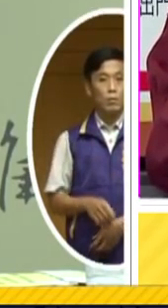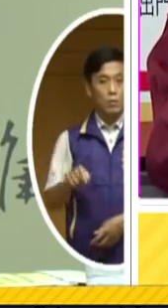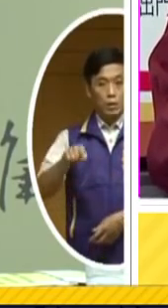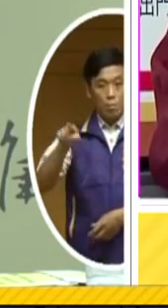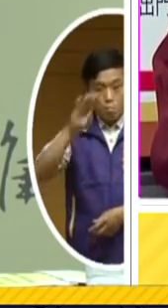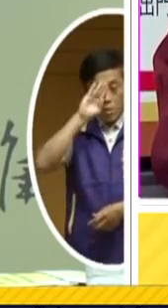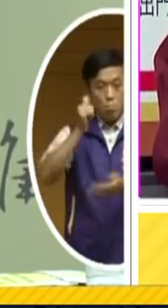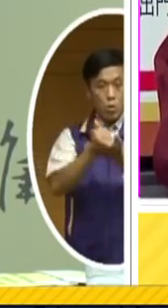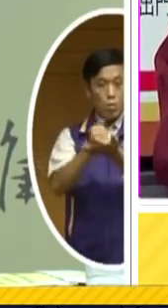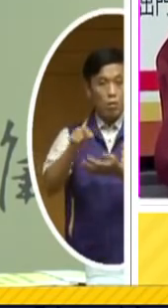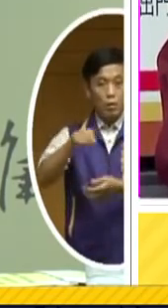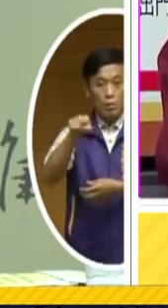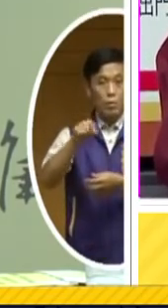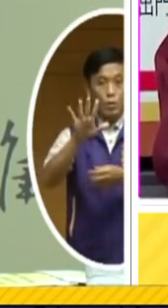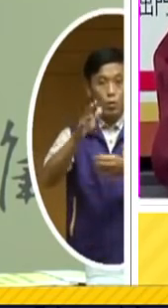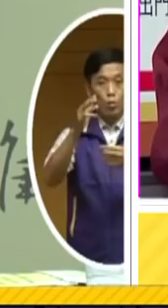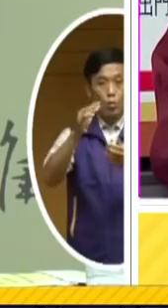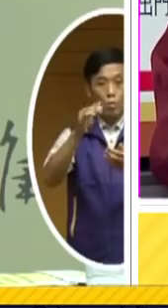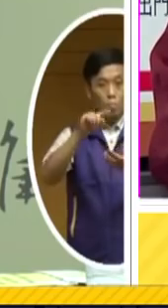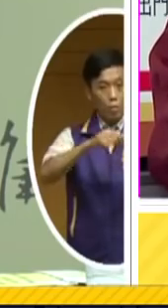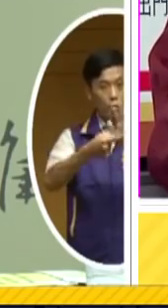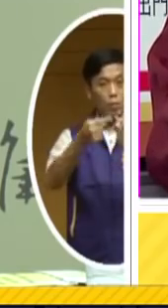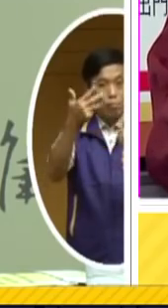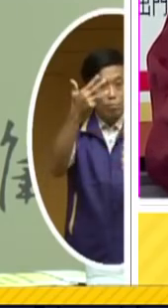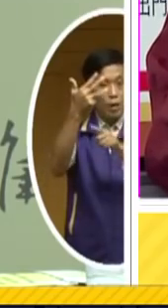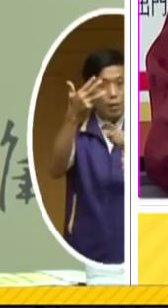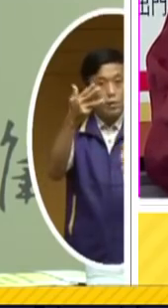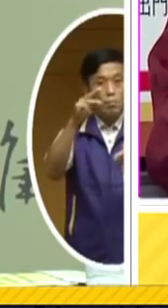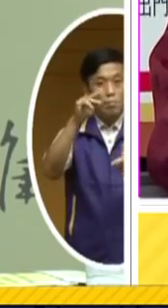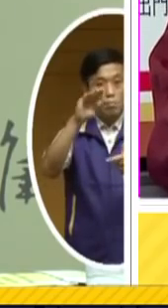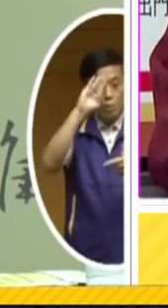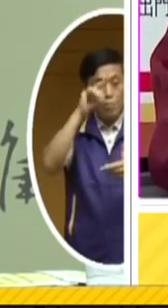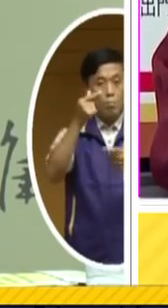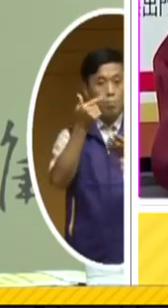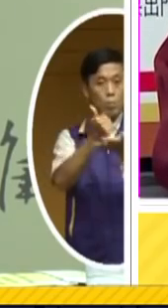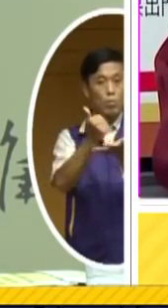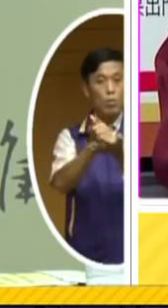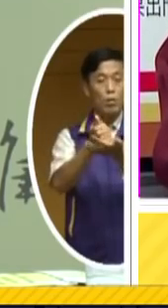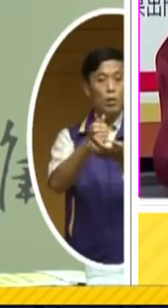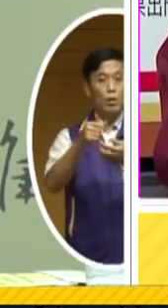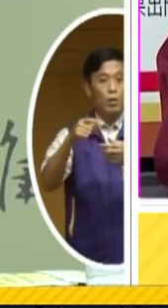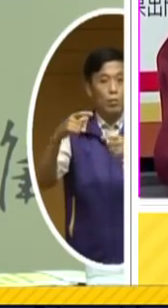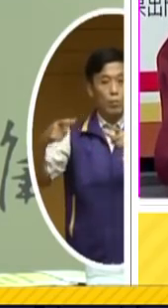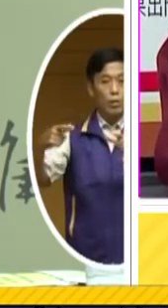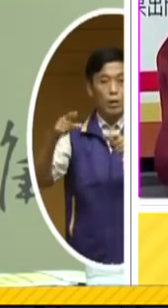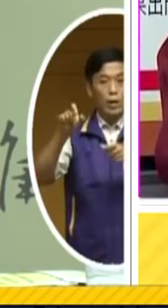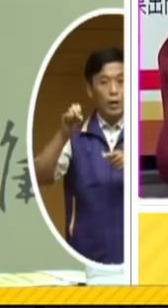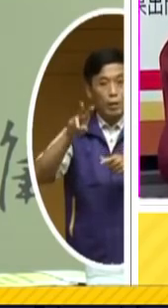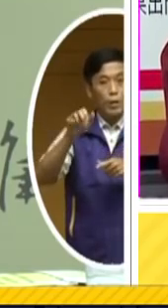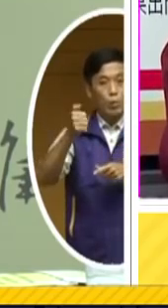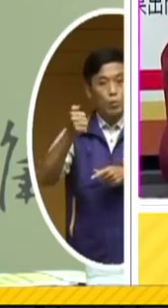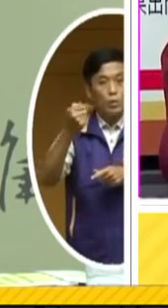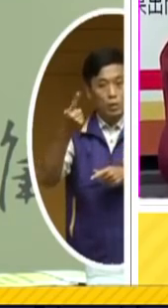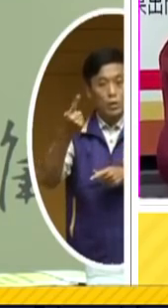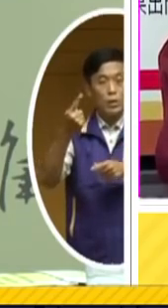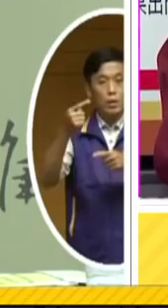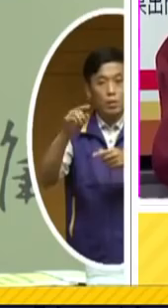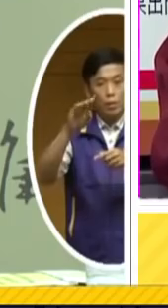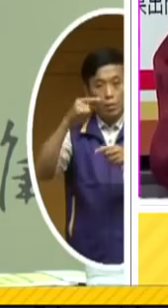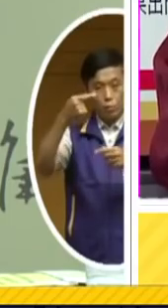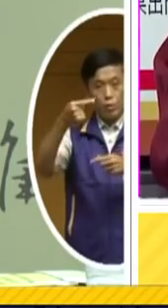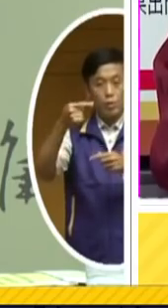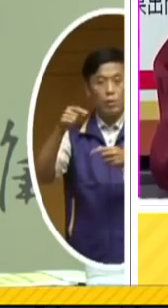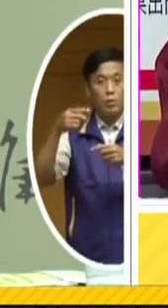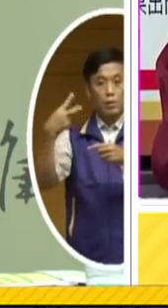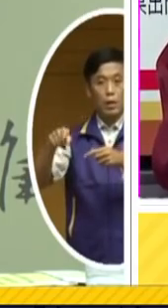关的假消息，也算是假消息，也应该要处理吧。 是啊， 好，但是如果你们没有据理力争，我们没有据理力争的话，他就会装作没有